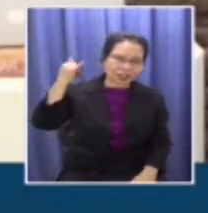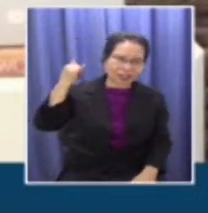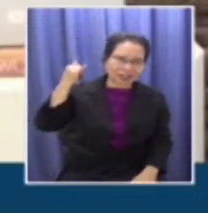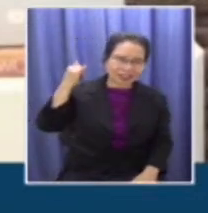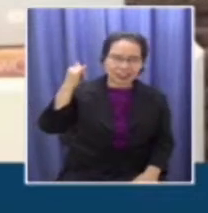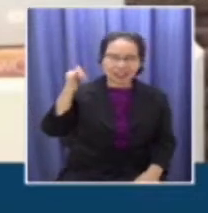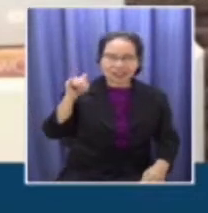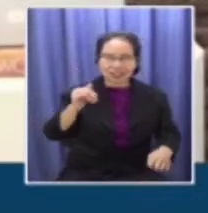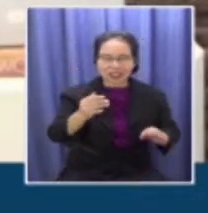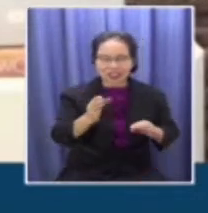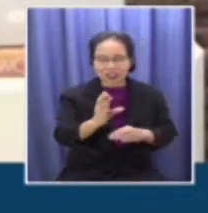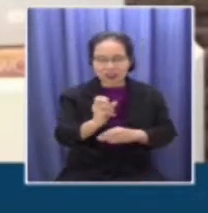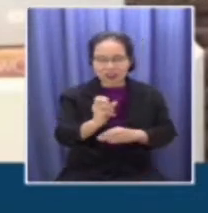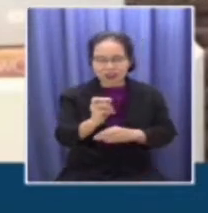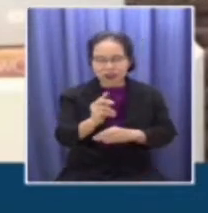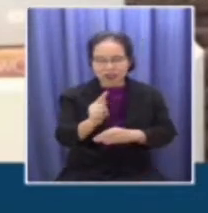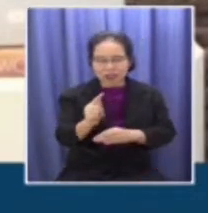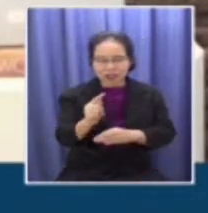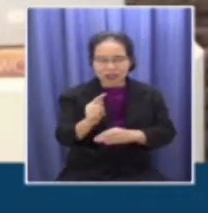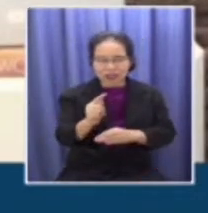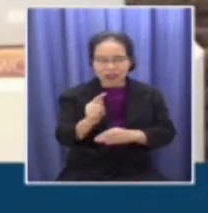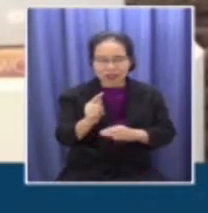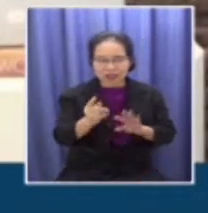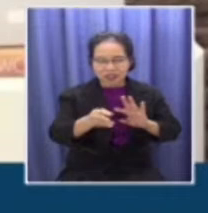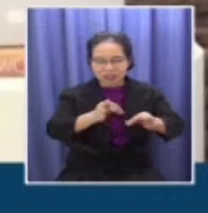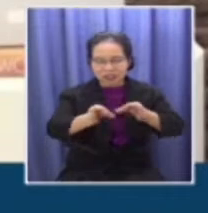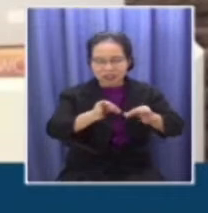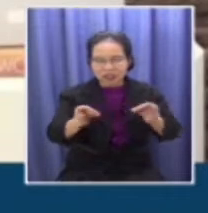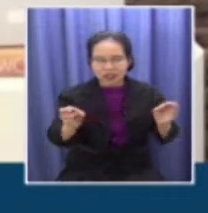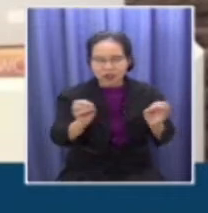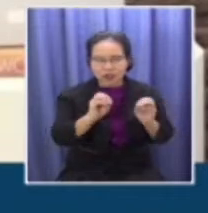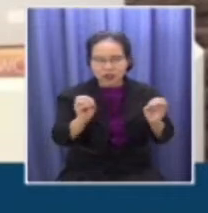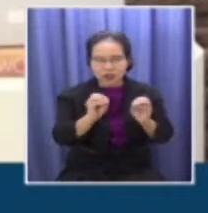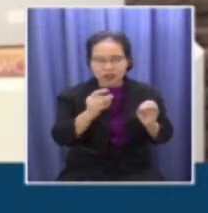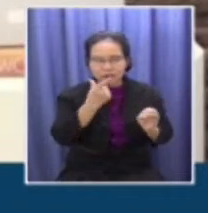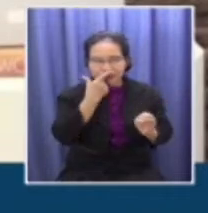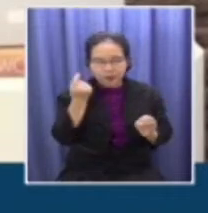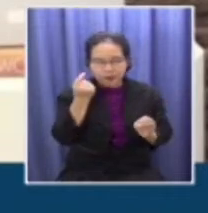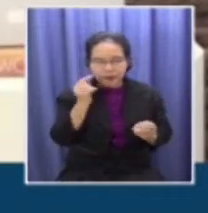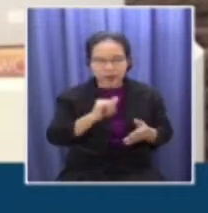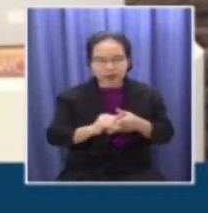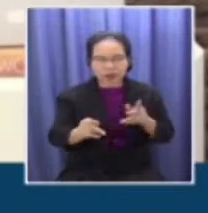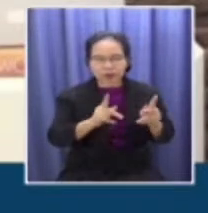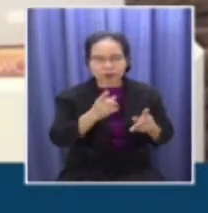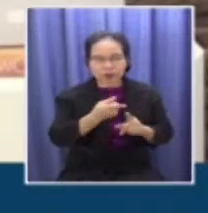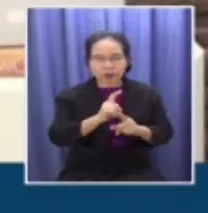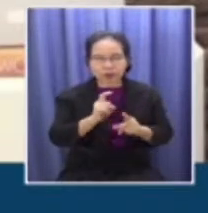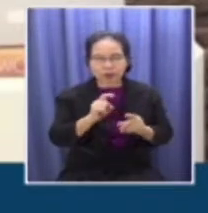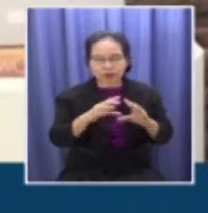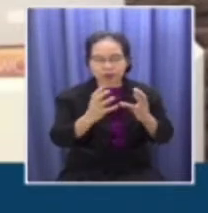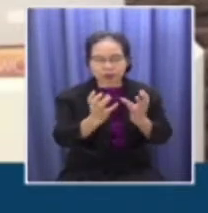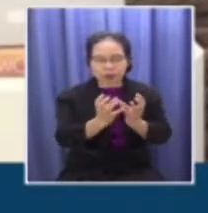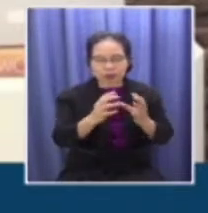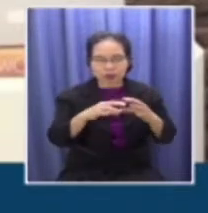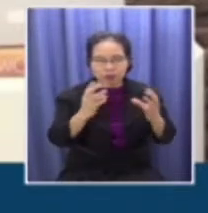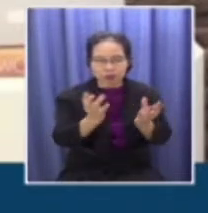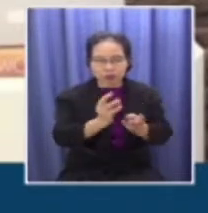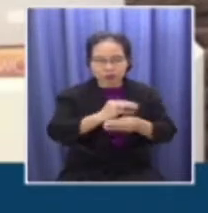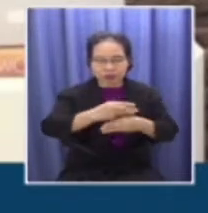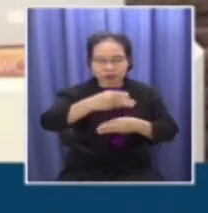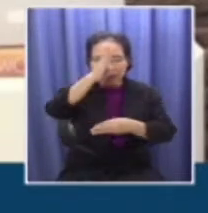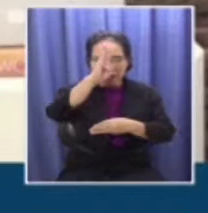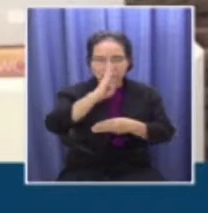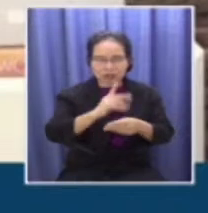anuanom sɛ ewiase foforɔ bi wɔ soro ana sɛ ewiem nipa betumi atena hɔ a anka nipa betumi akɔtena